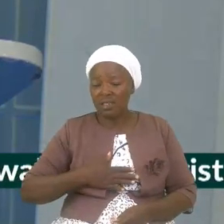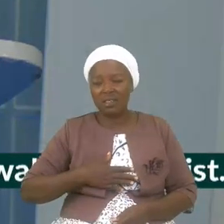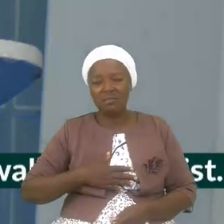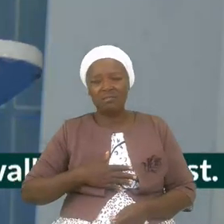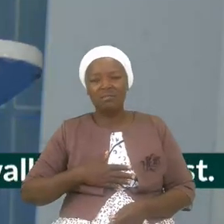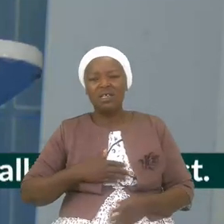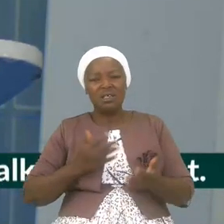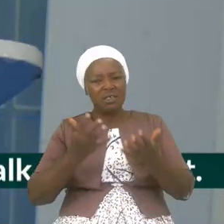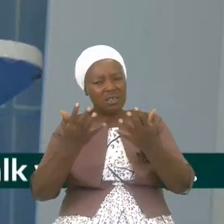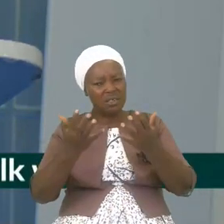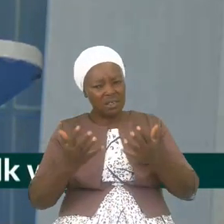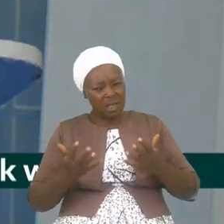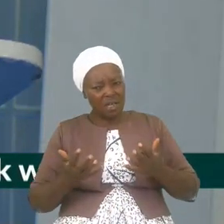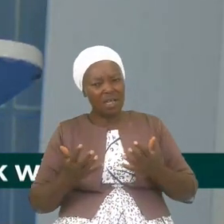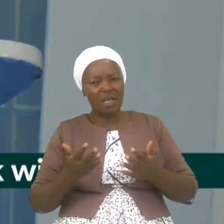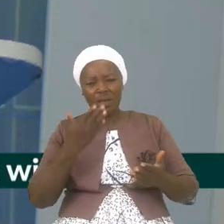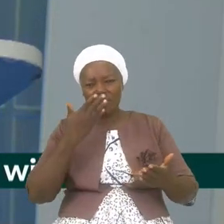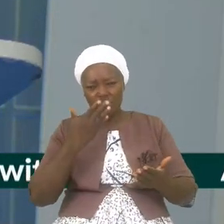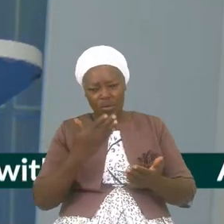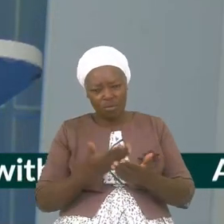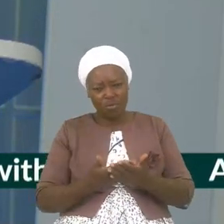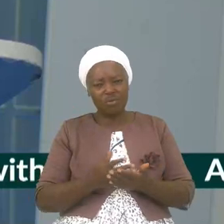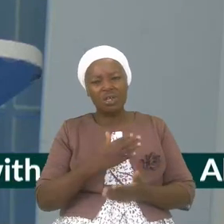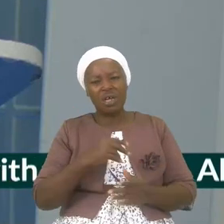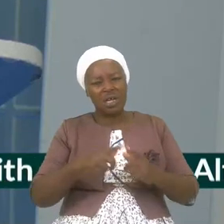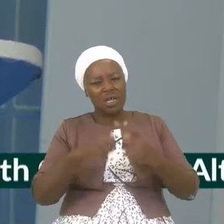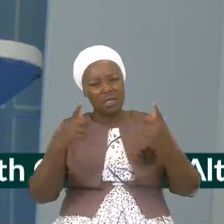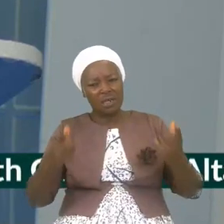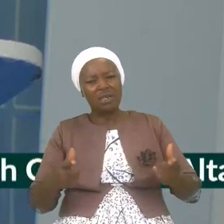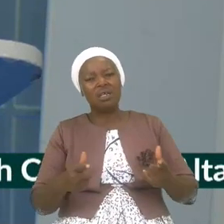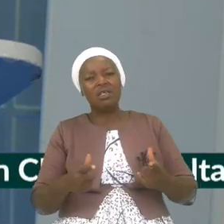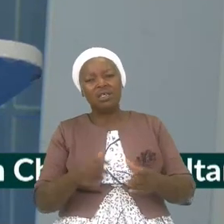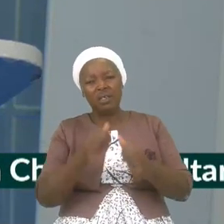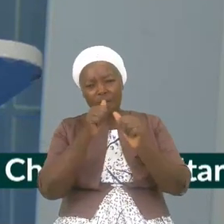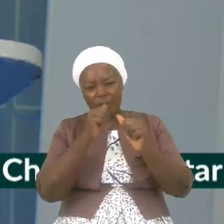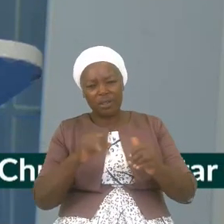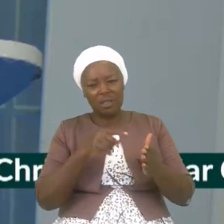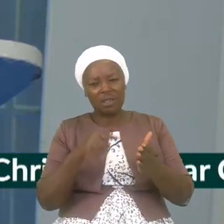Ton serviteur a été guéri. Double bénédiction pour toi. Conseil, nous vous attendons.